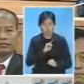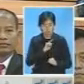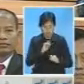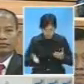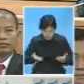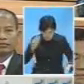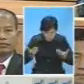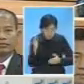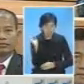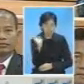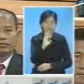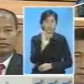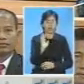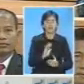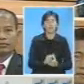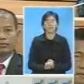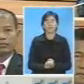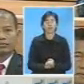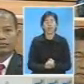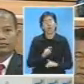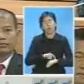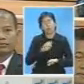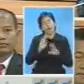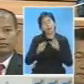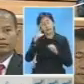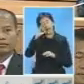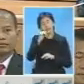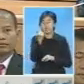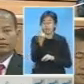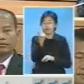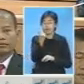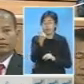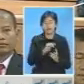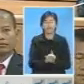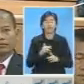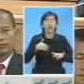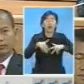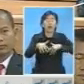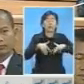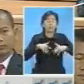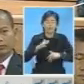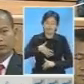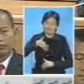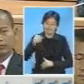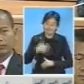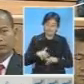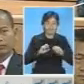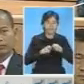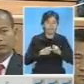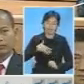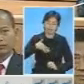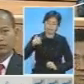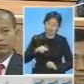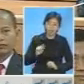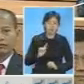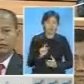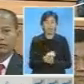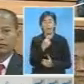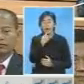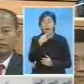ครับและในเวลาประมาณ5 ทุ่มมีพี่น้องประชาชนนั้นไม่พอใจเนื่องจากทางฝั่งป